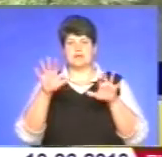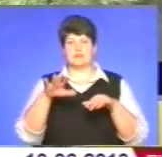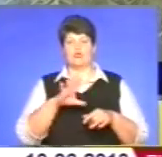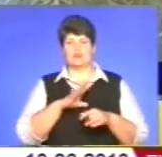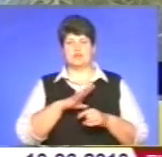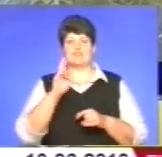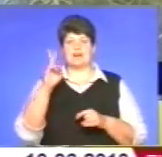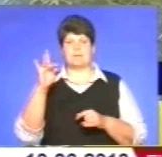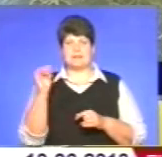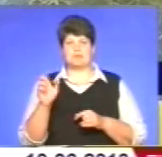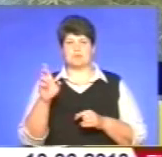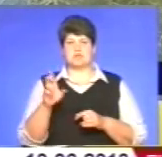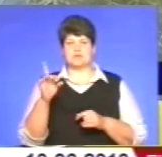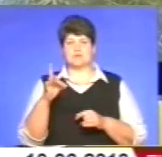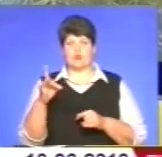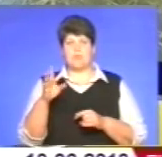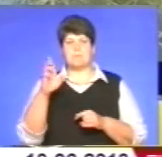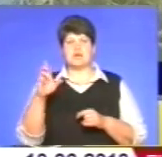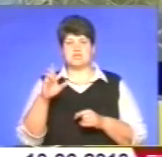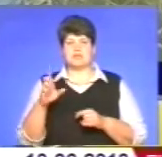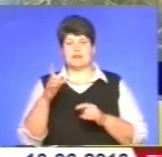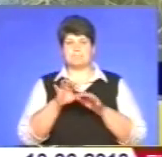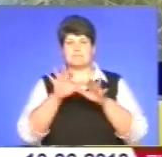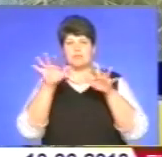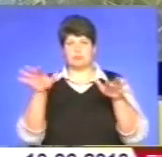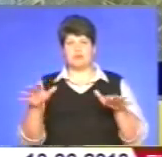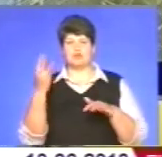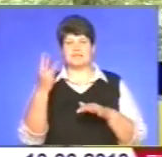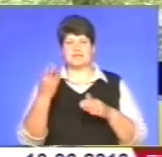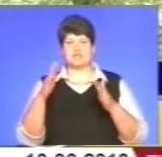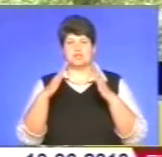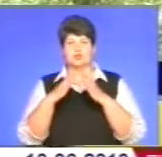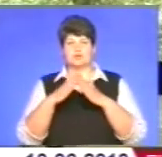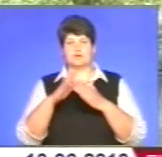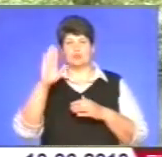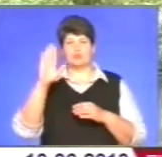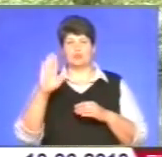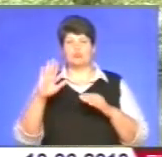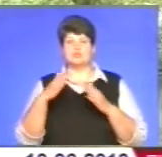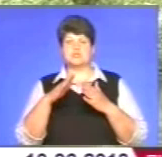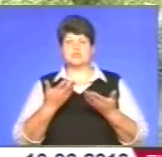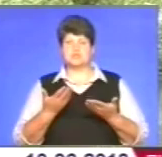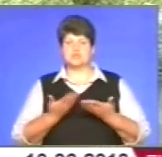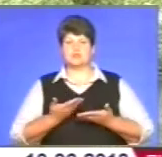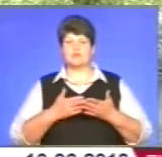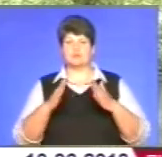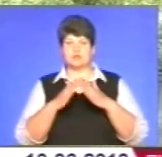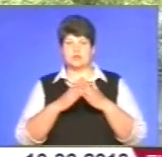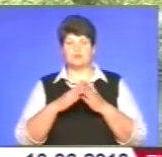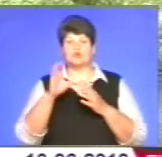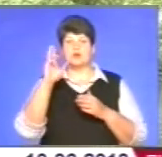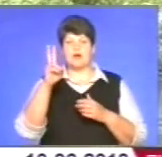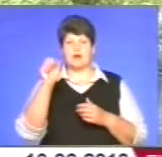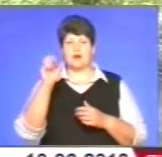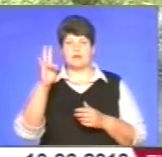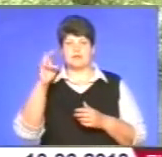та Бережанському районах, а у Бережанах підтопили три житлові будинки. Трапилося це через те, що каналізаційні системи не могли справитися